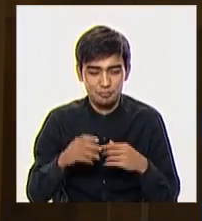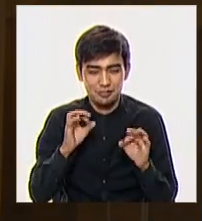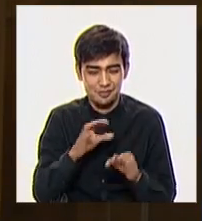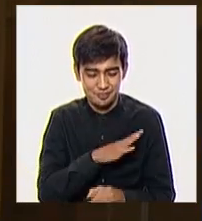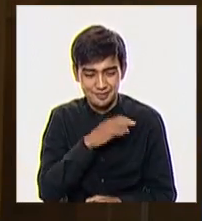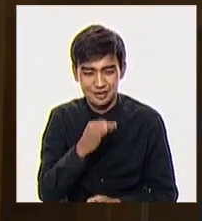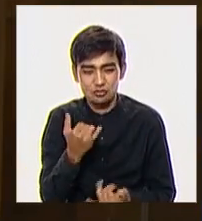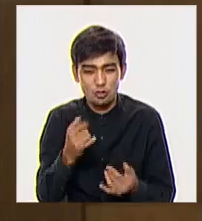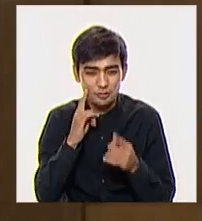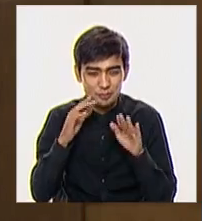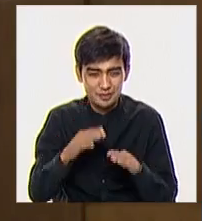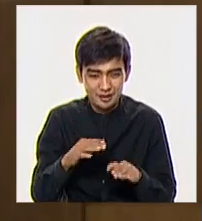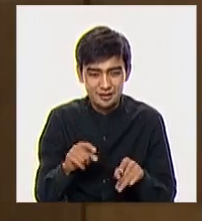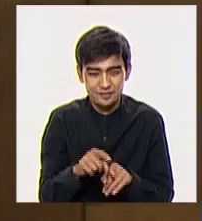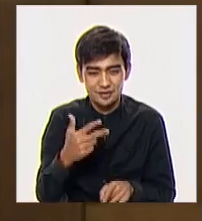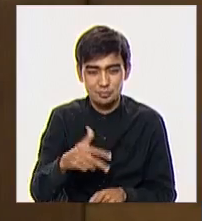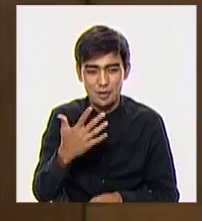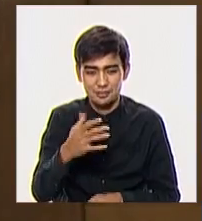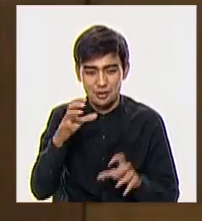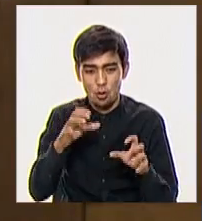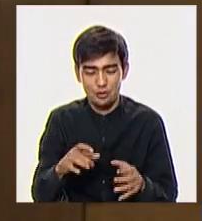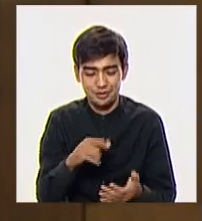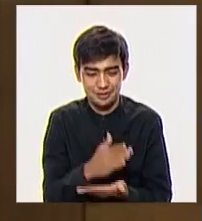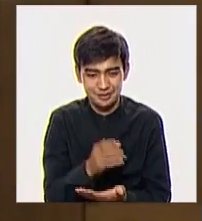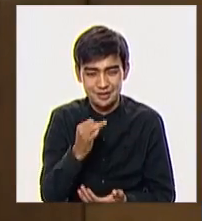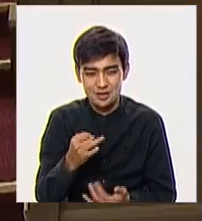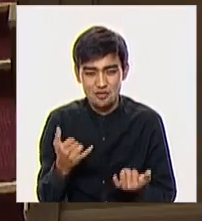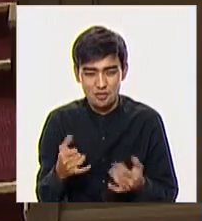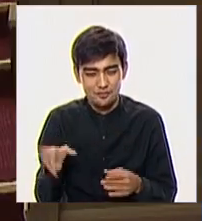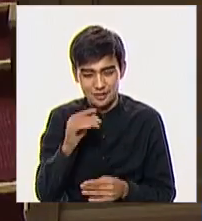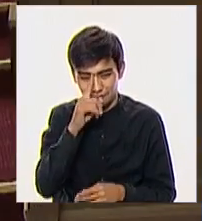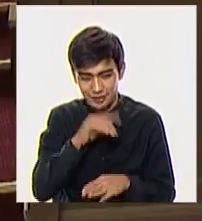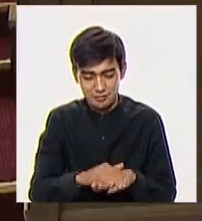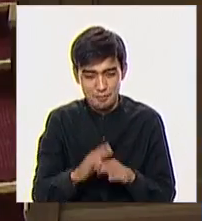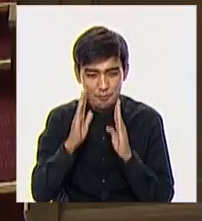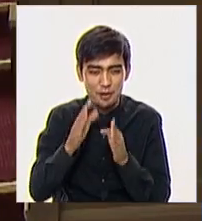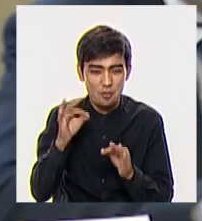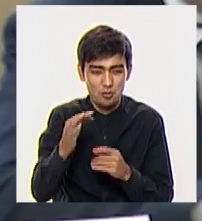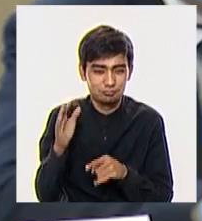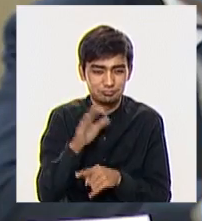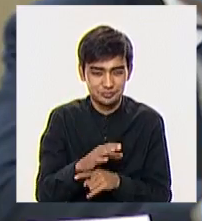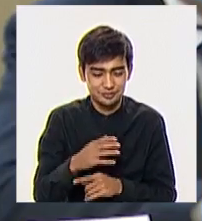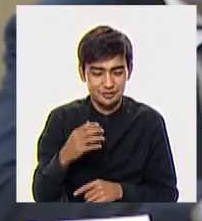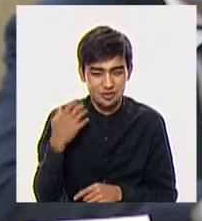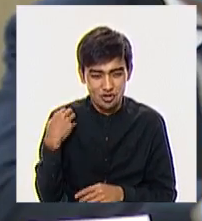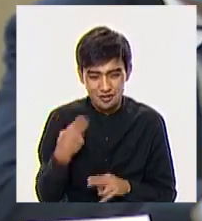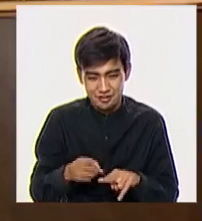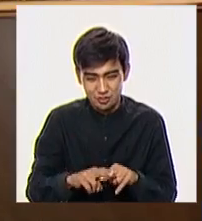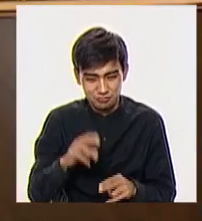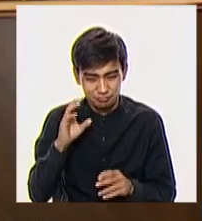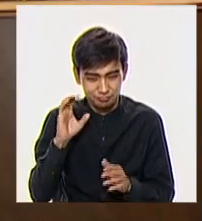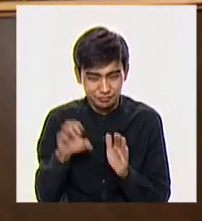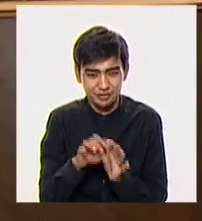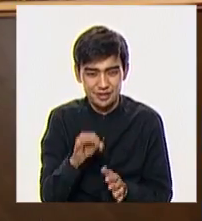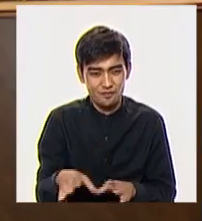Қазір мәжілістің қарауында 35 заң жобасы жатыр. Бүгін барлық үкімет мүшелері президентке тікелей бағынатын органдардың басшылары мен биліктің барлық